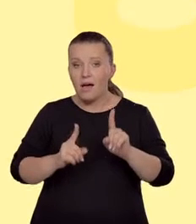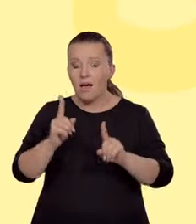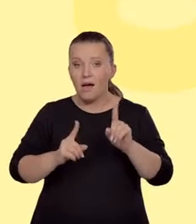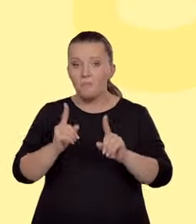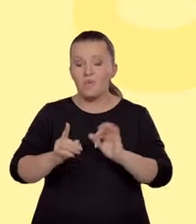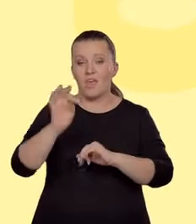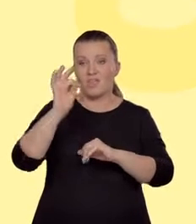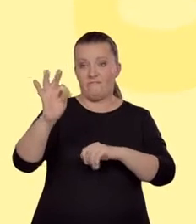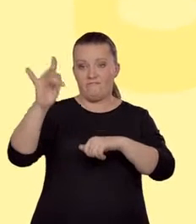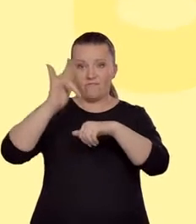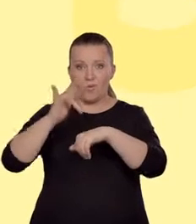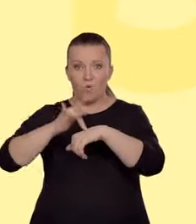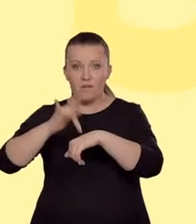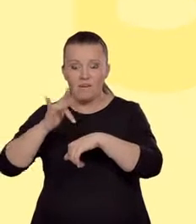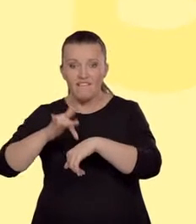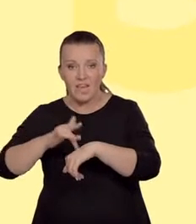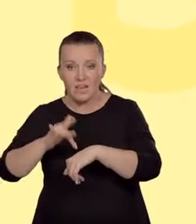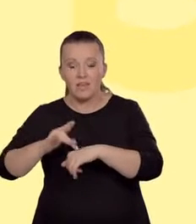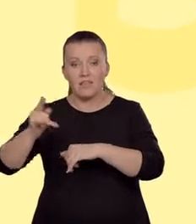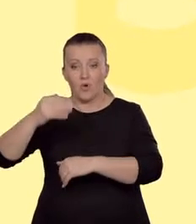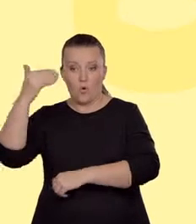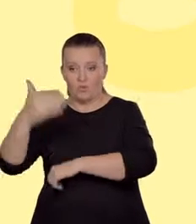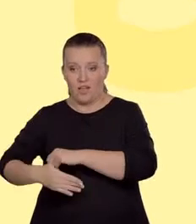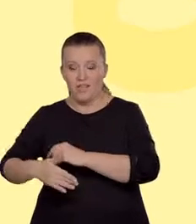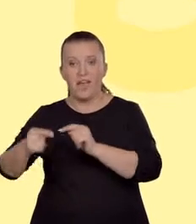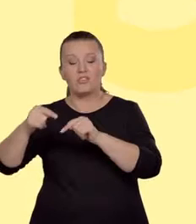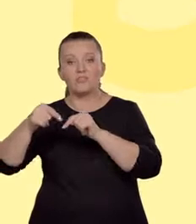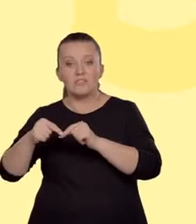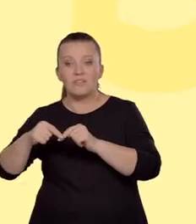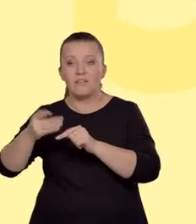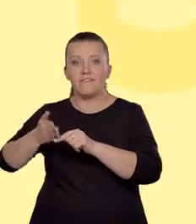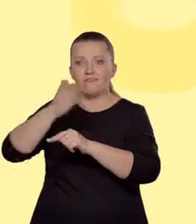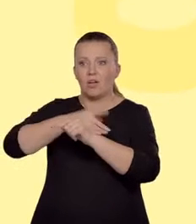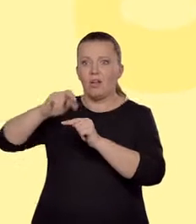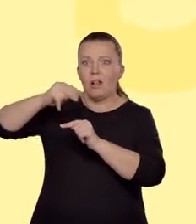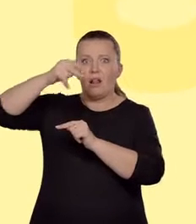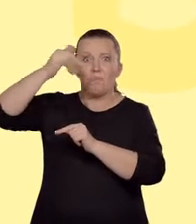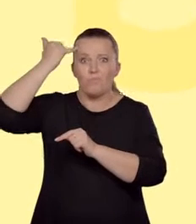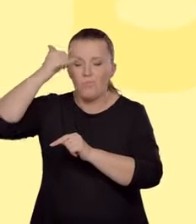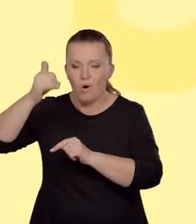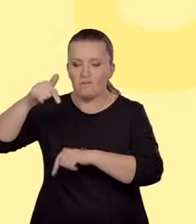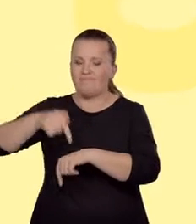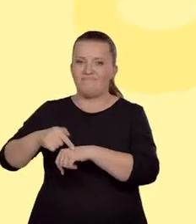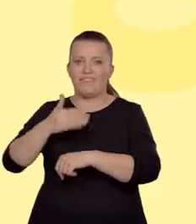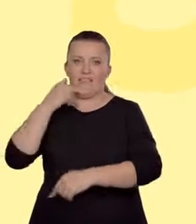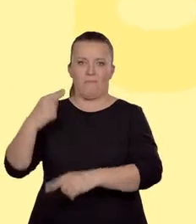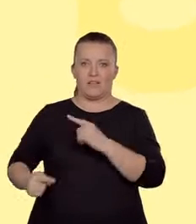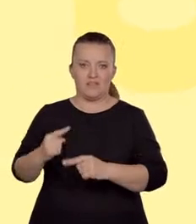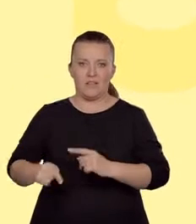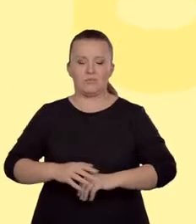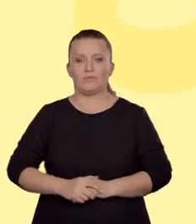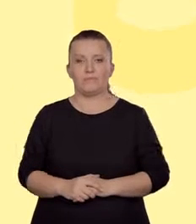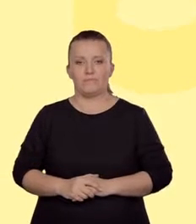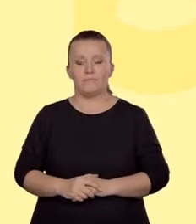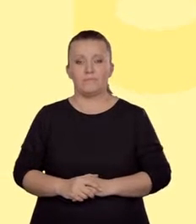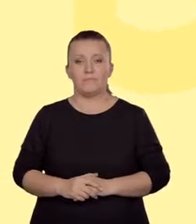będące konsekwencją przyjętych wcześniej zaokrągleń pozbawione są sensu fizycznego. Pamiętajcie więc o tym, aby